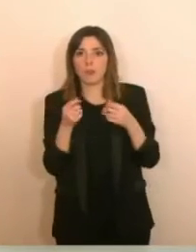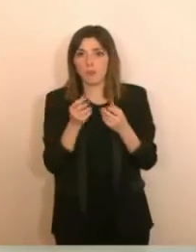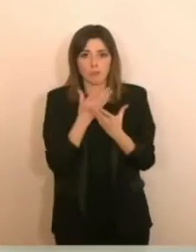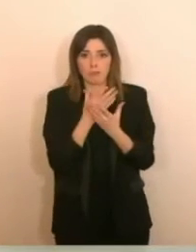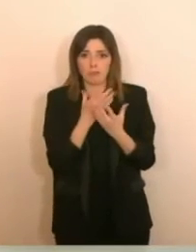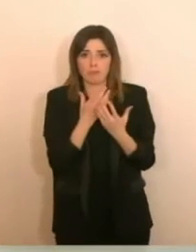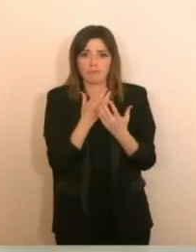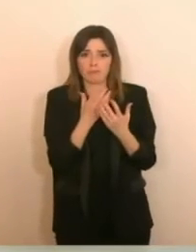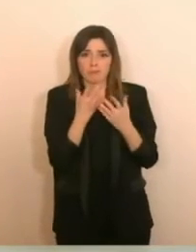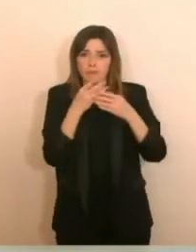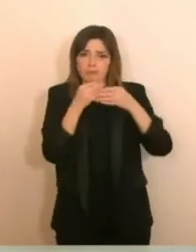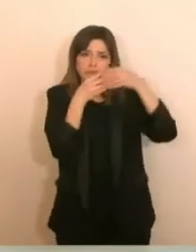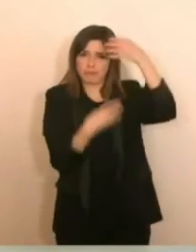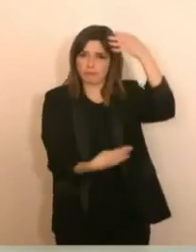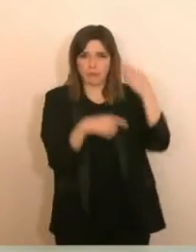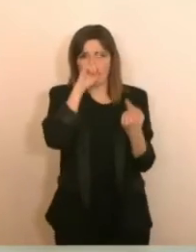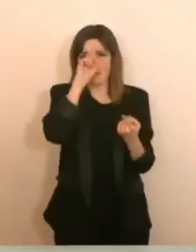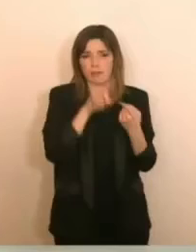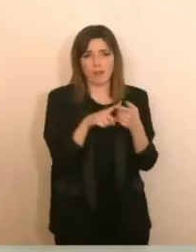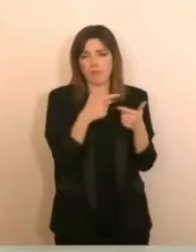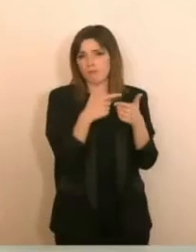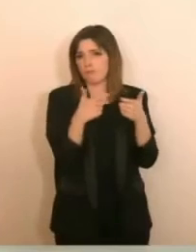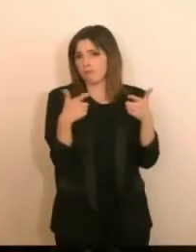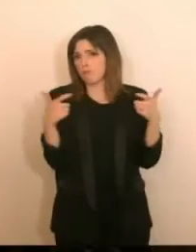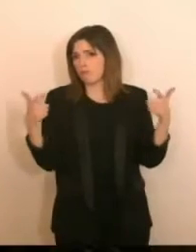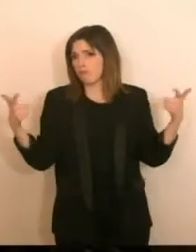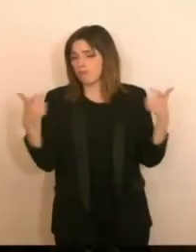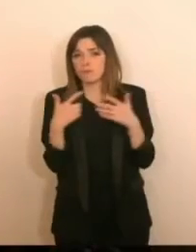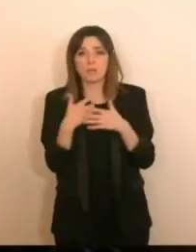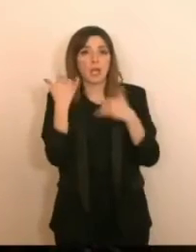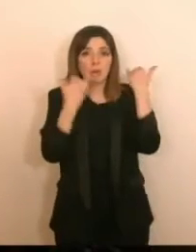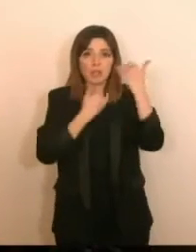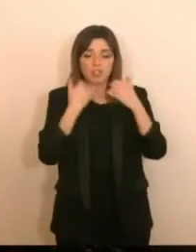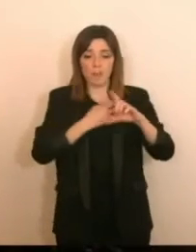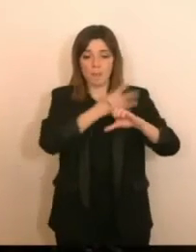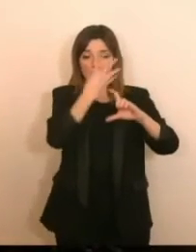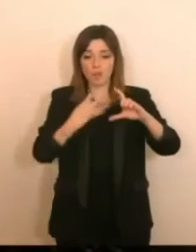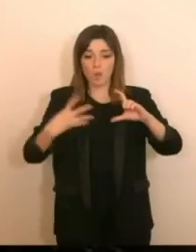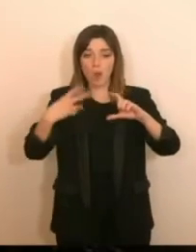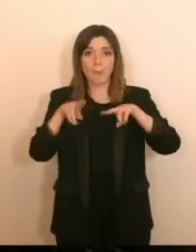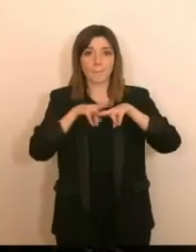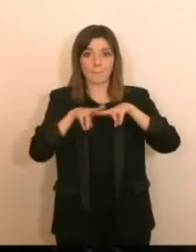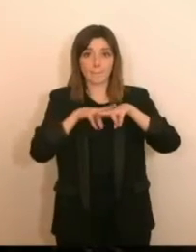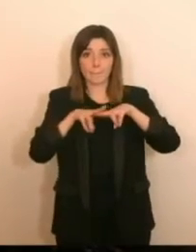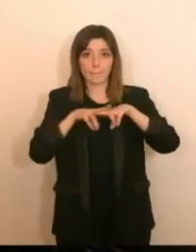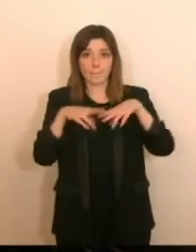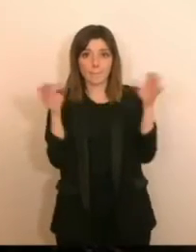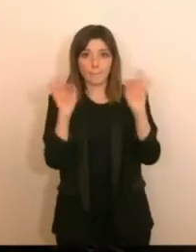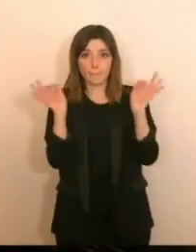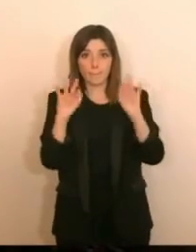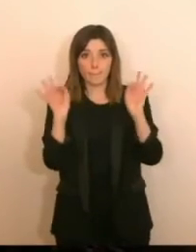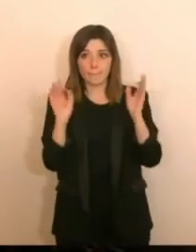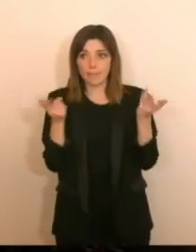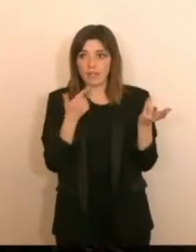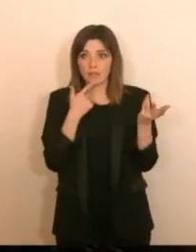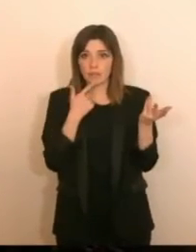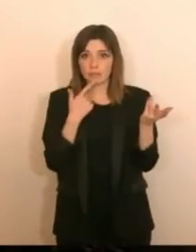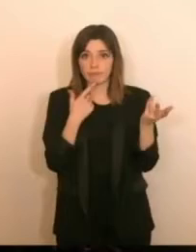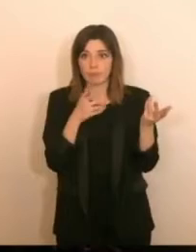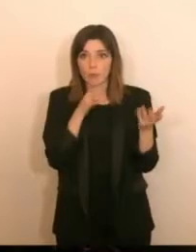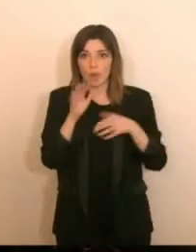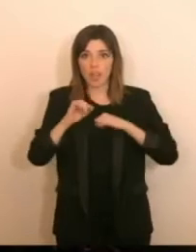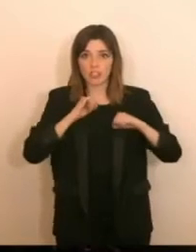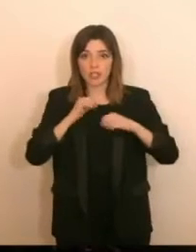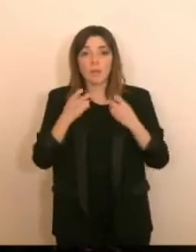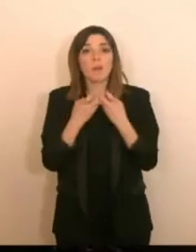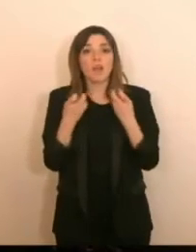un très grand nombre d'entre eux si vous n'avez pas la métropole si vous n'avez pas le levier de la métropole en vérité vous ne pouvez pas agir voulait réparer